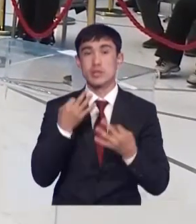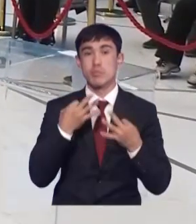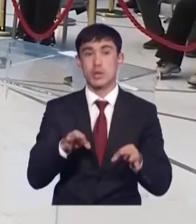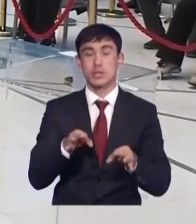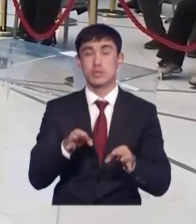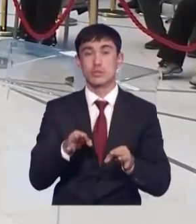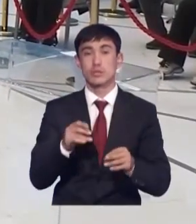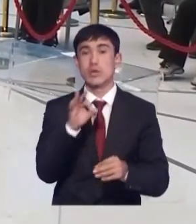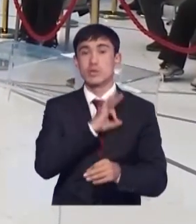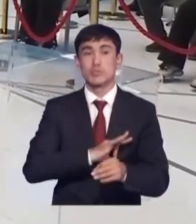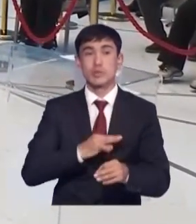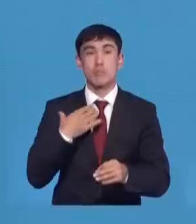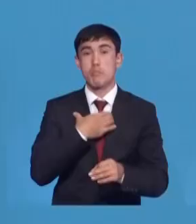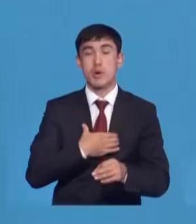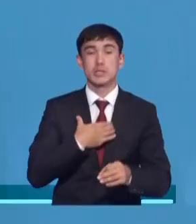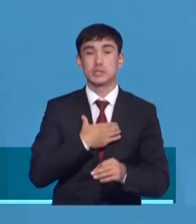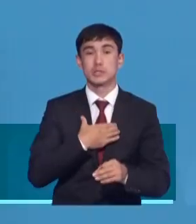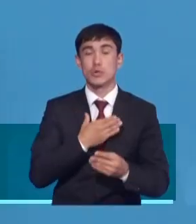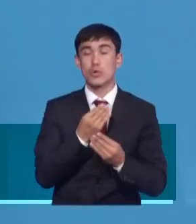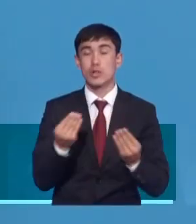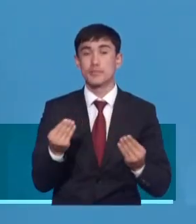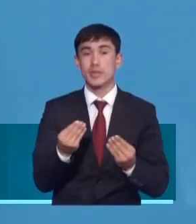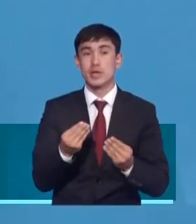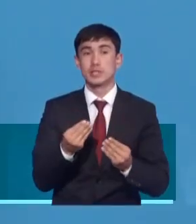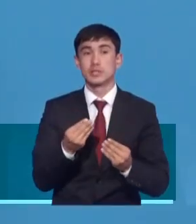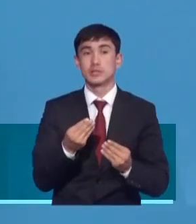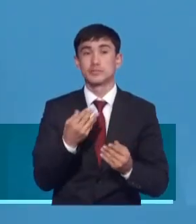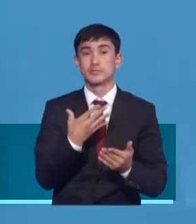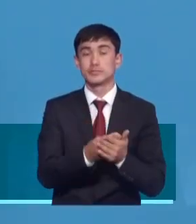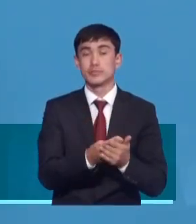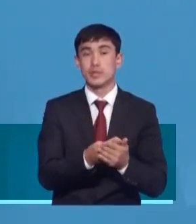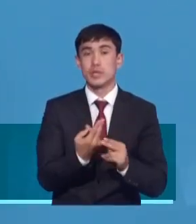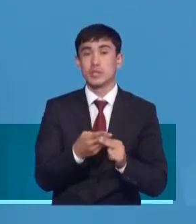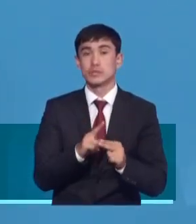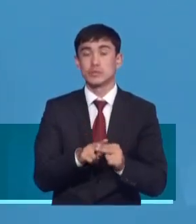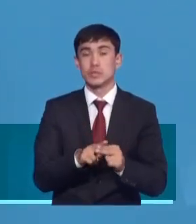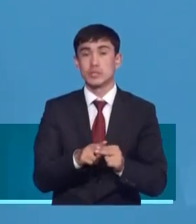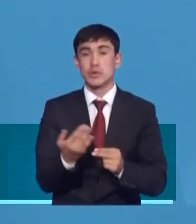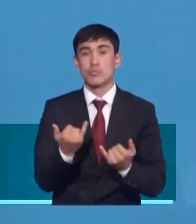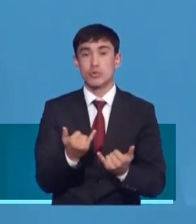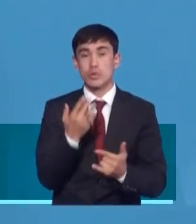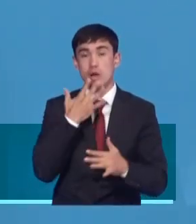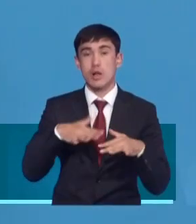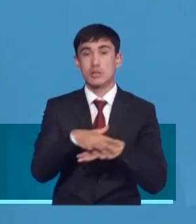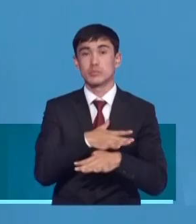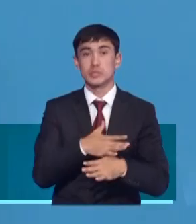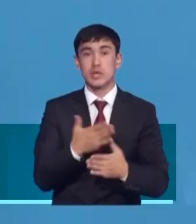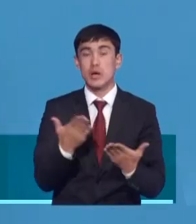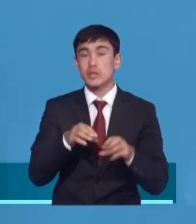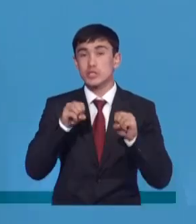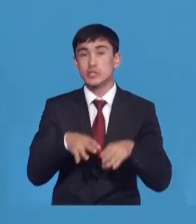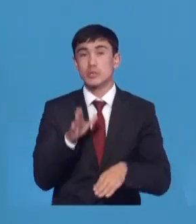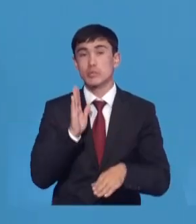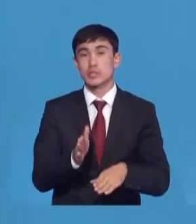демократияның өте тиімді, өте маңызды құралы, тетігі деп айтуға болады. Сондықтан бүгін халқымыз қандай шешім